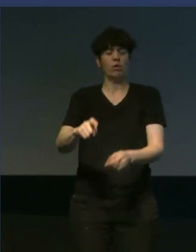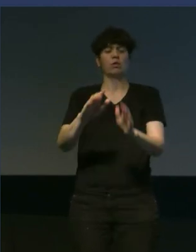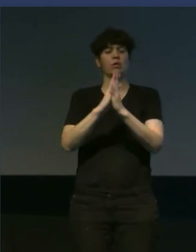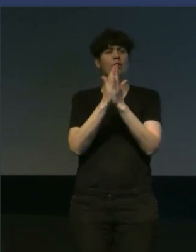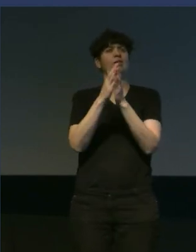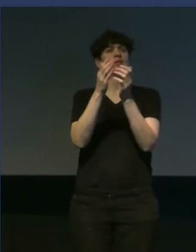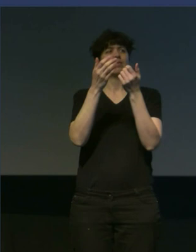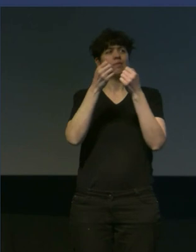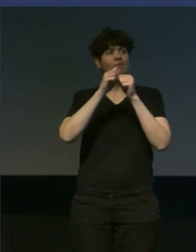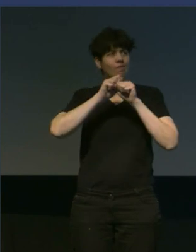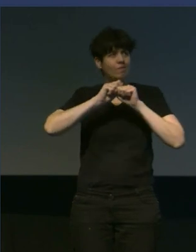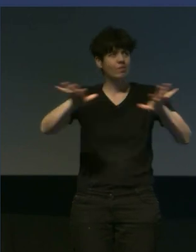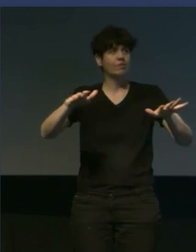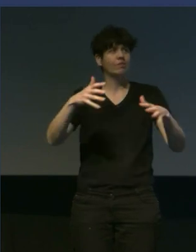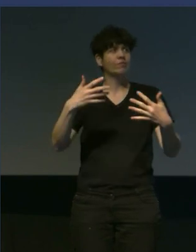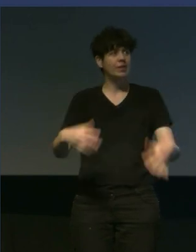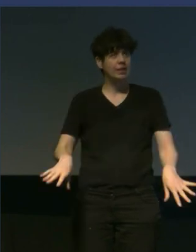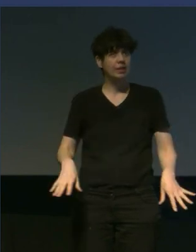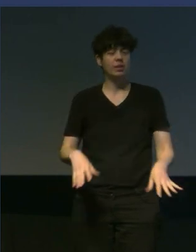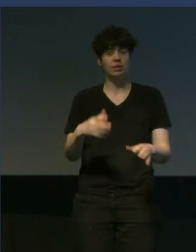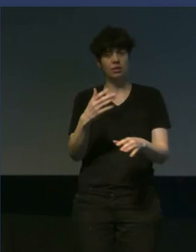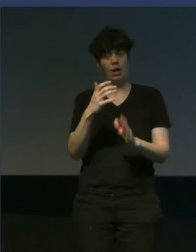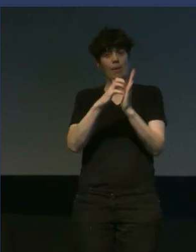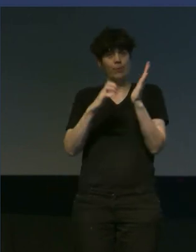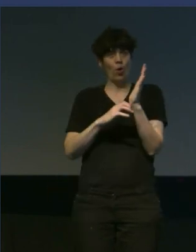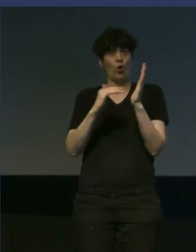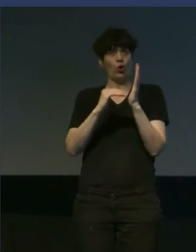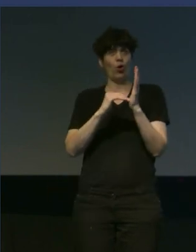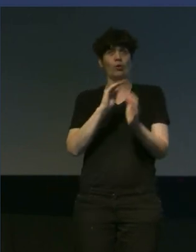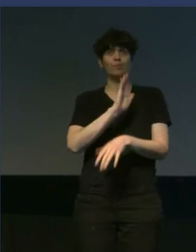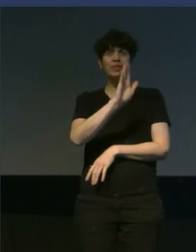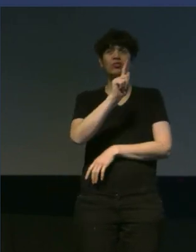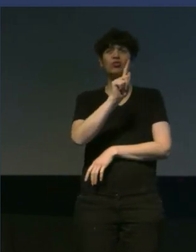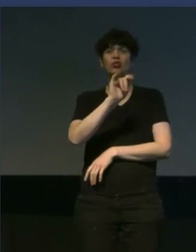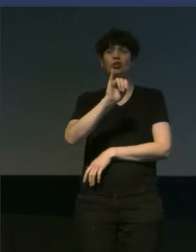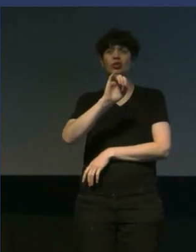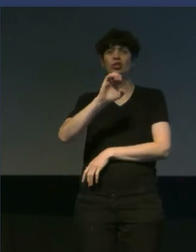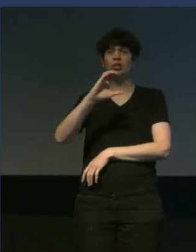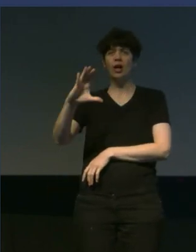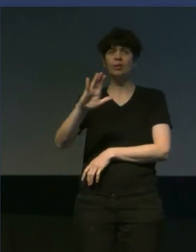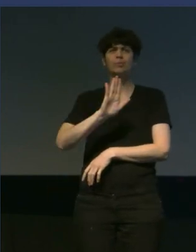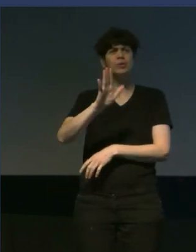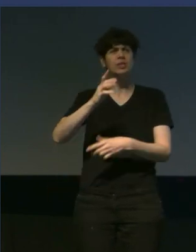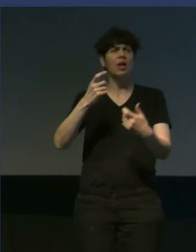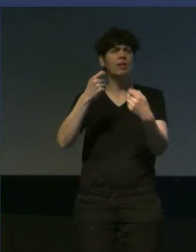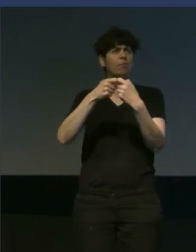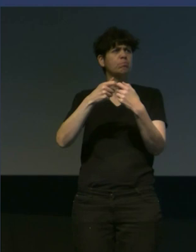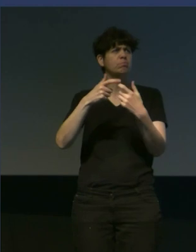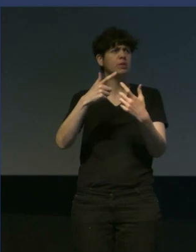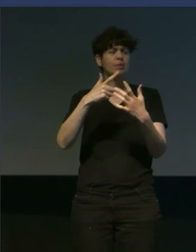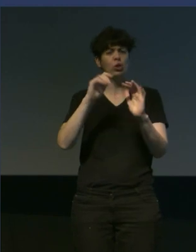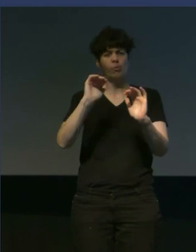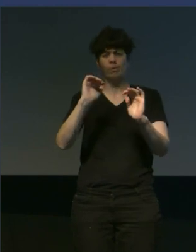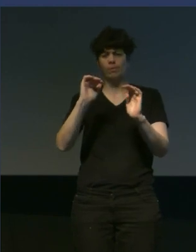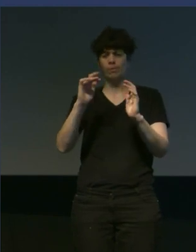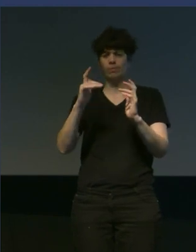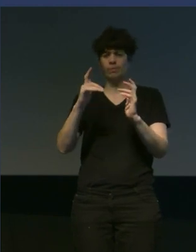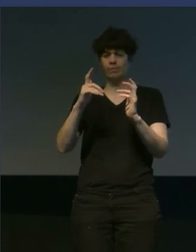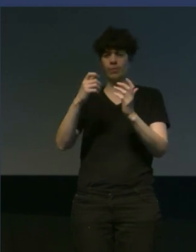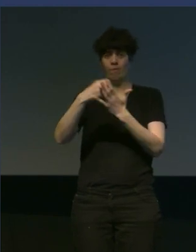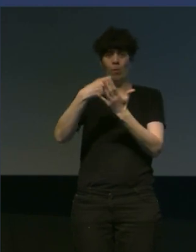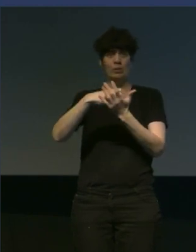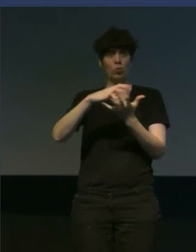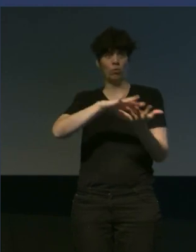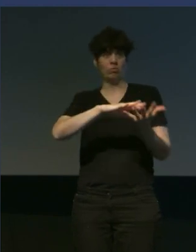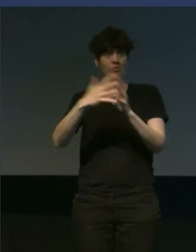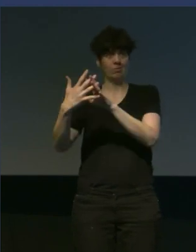il y a eu un autre rapport du GIEC qui est sorti un peu sur l'adaptation cette fois-ci, mais on a quand même des données qui ont évolué entre la